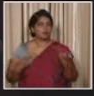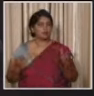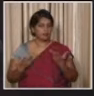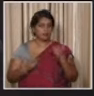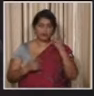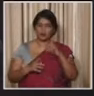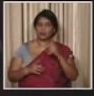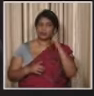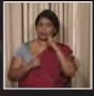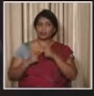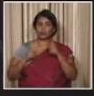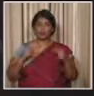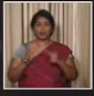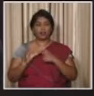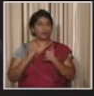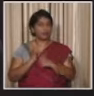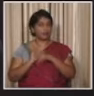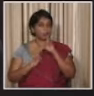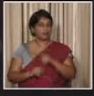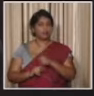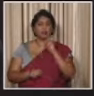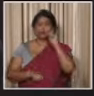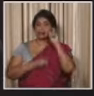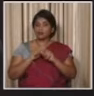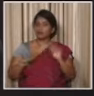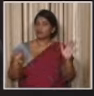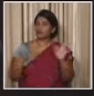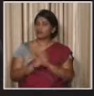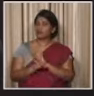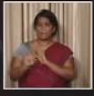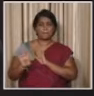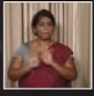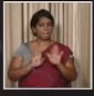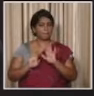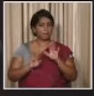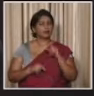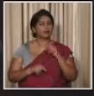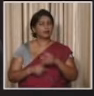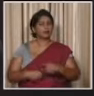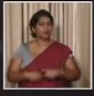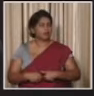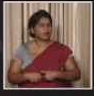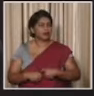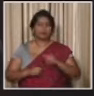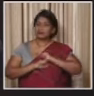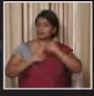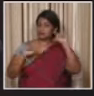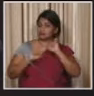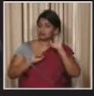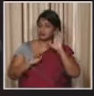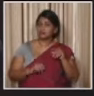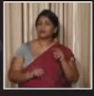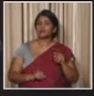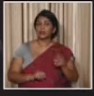Itu kota trust virodhi panat haraha. Janata sampurne mardane kalla. Badagin neta udgoshane karane ke